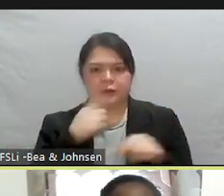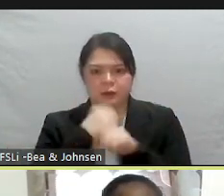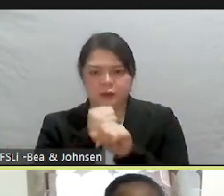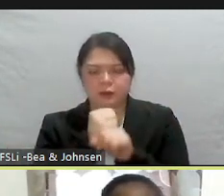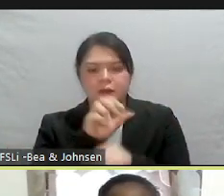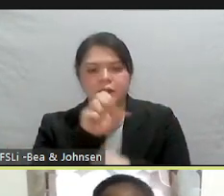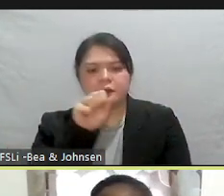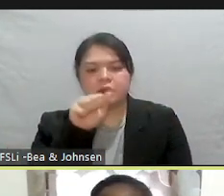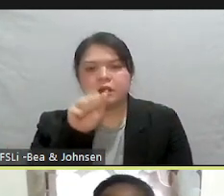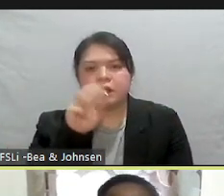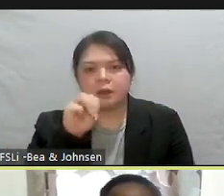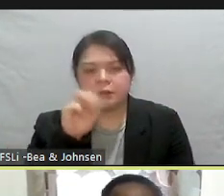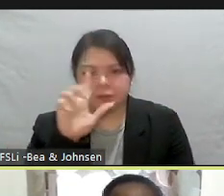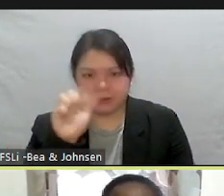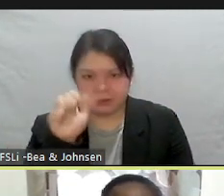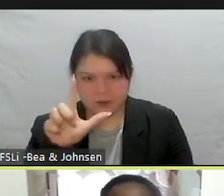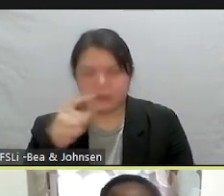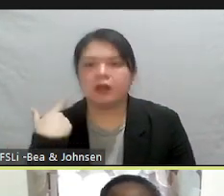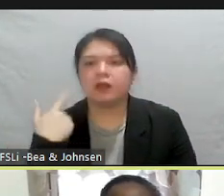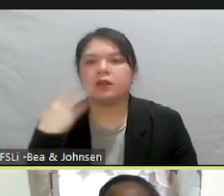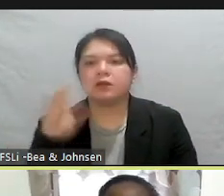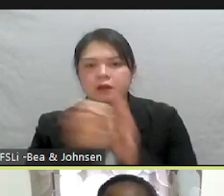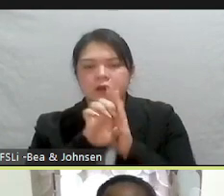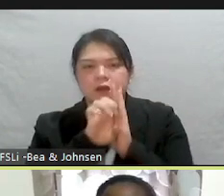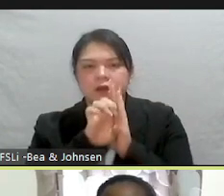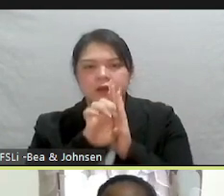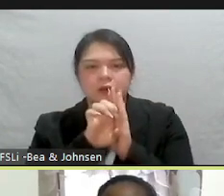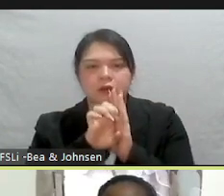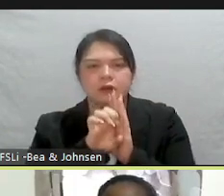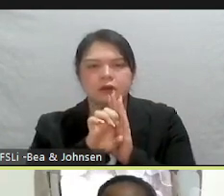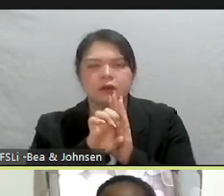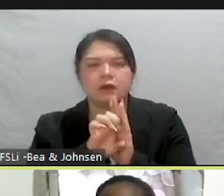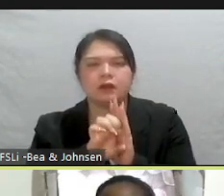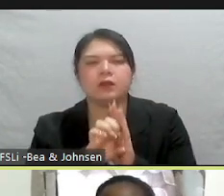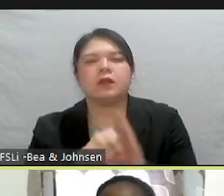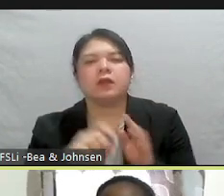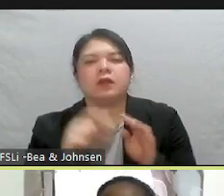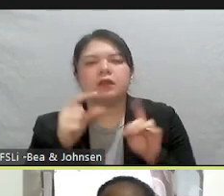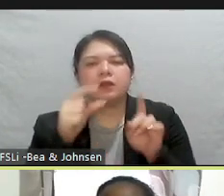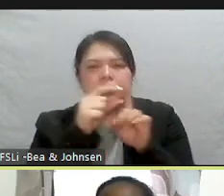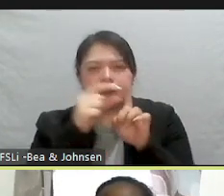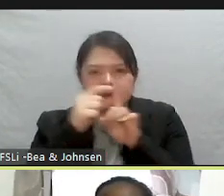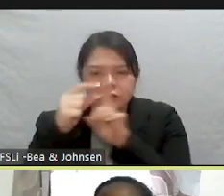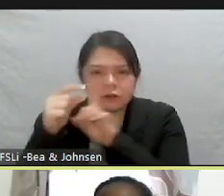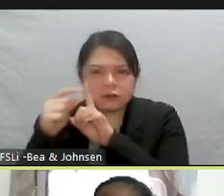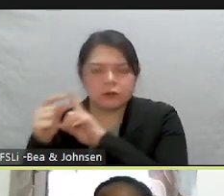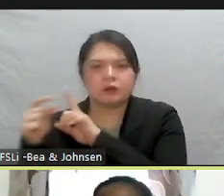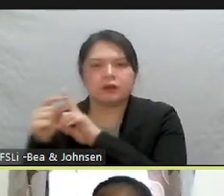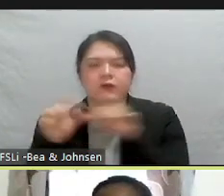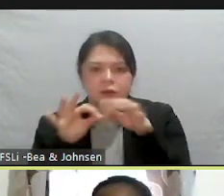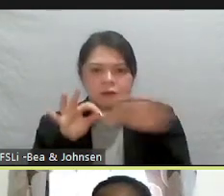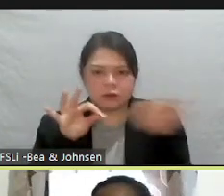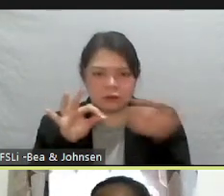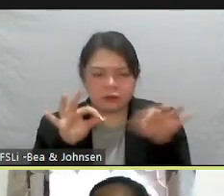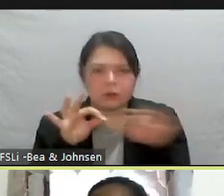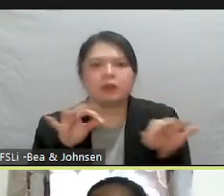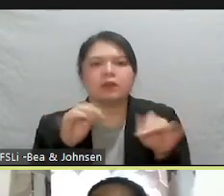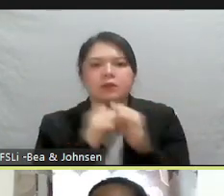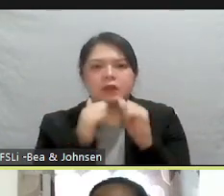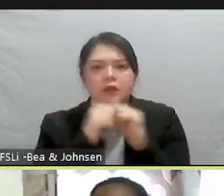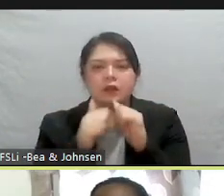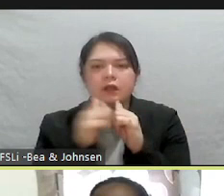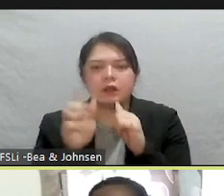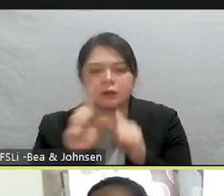sambal. Halimbawa po ng mga salitang sambal yan ay haypuha ni Papo Gayang. Ang ibig sabihin po niyan